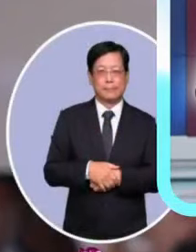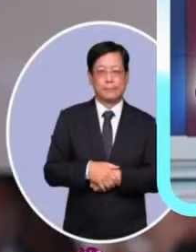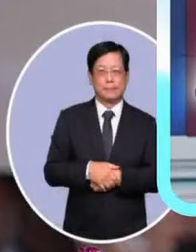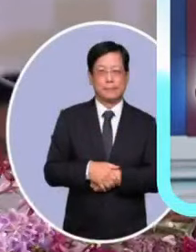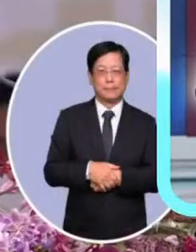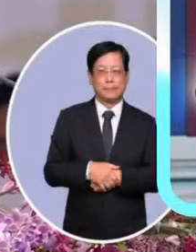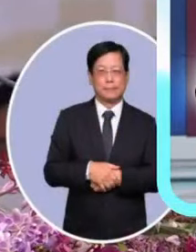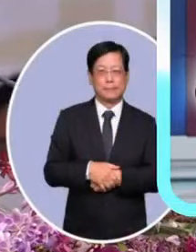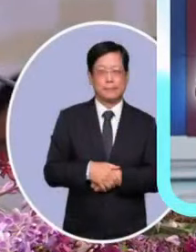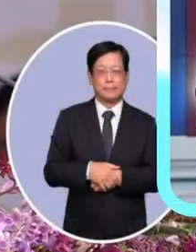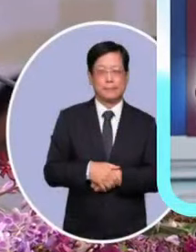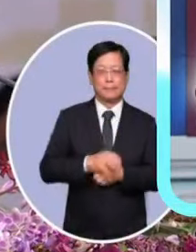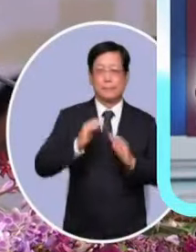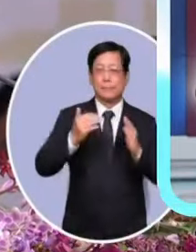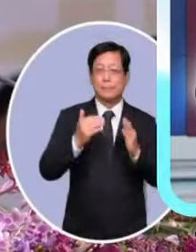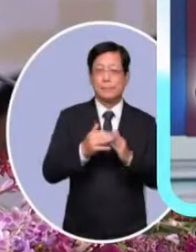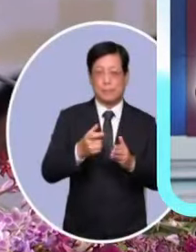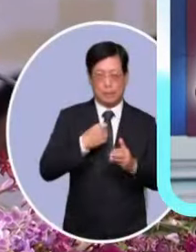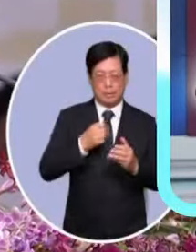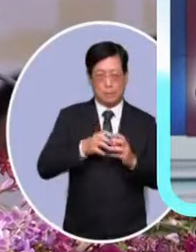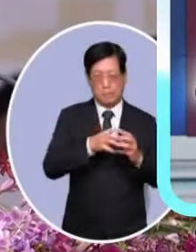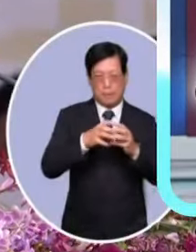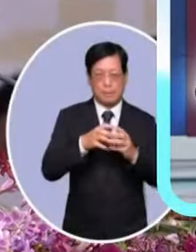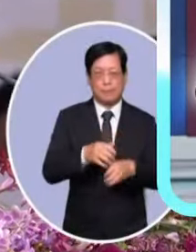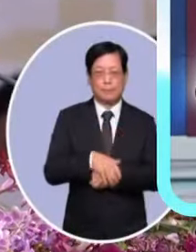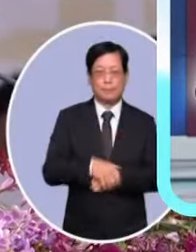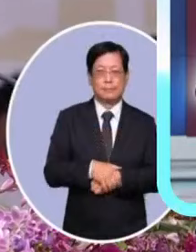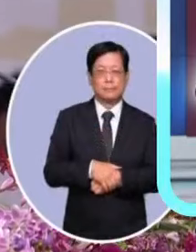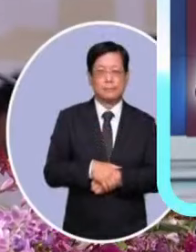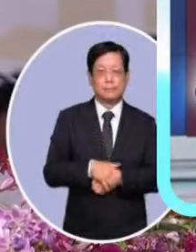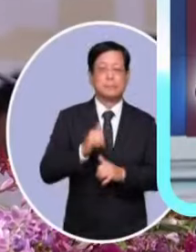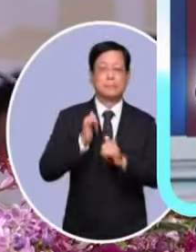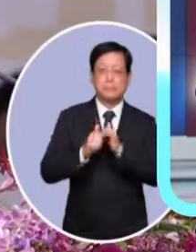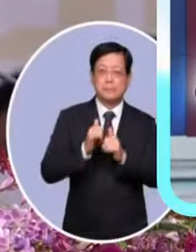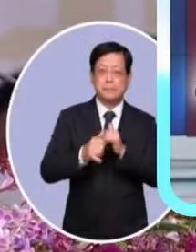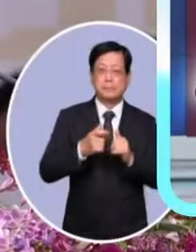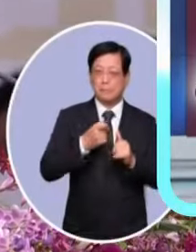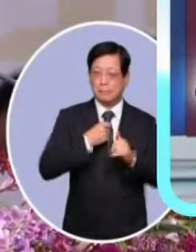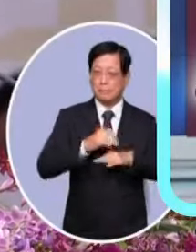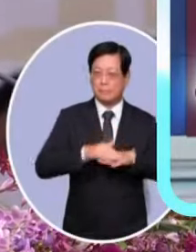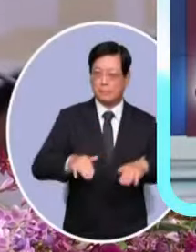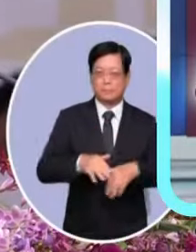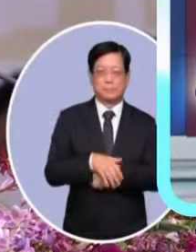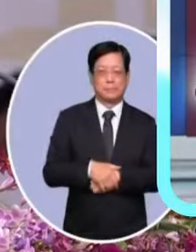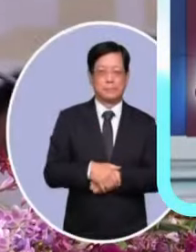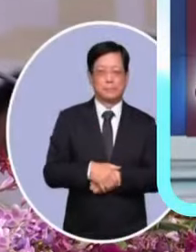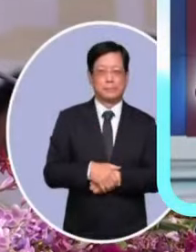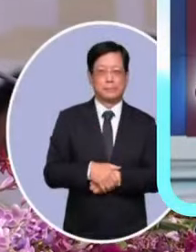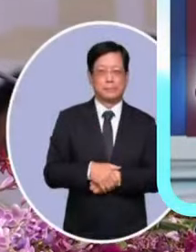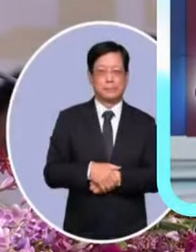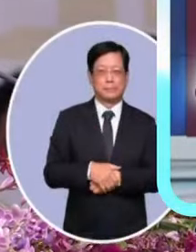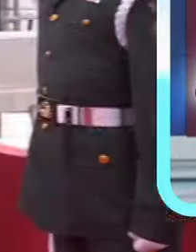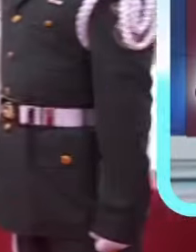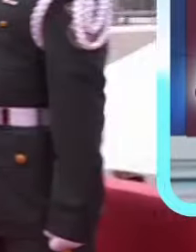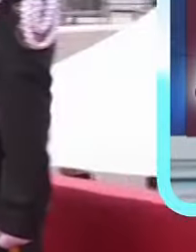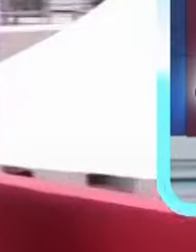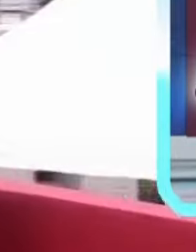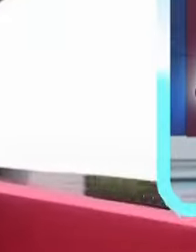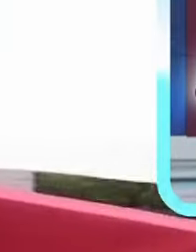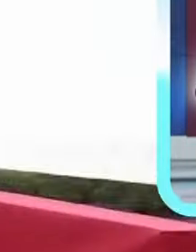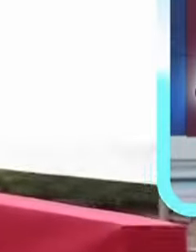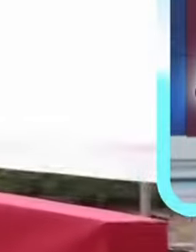早美中共管了， 我就表示你没有以色列那个底气嘛，你撑不住嘛。你看纳坦雅胡